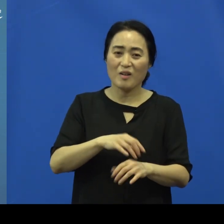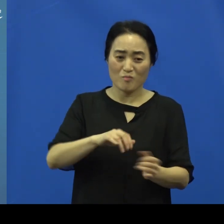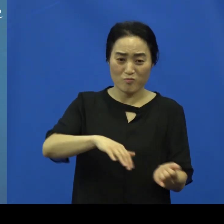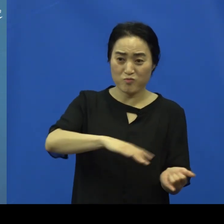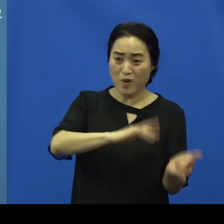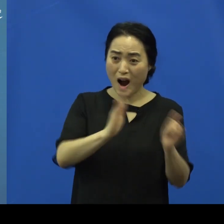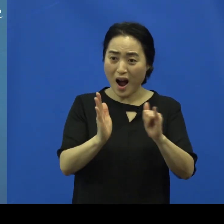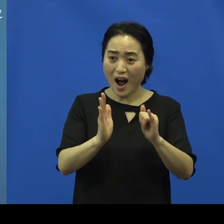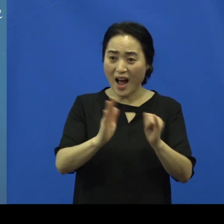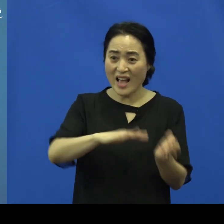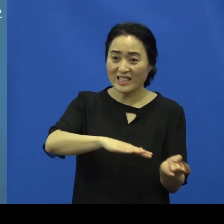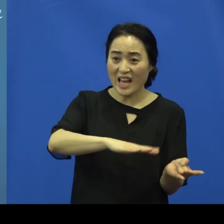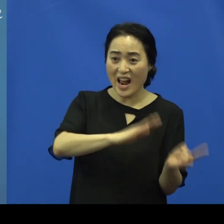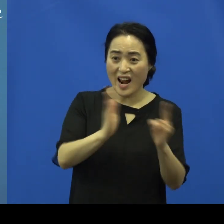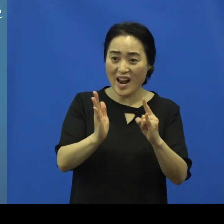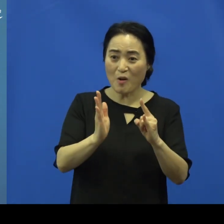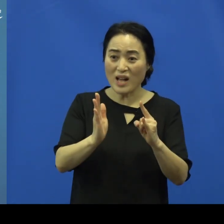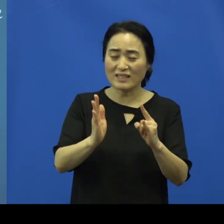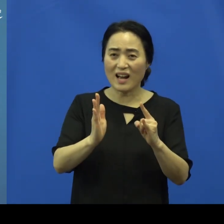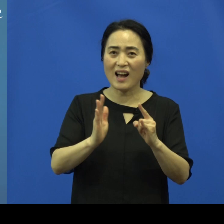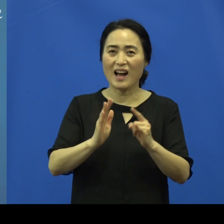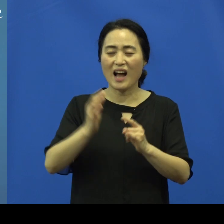불가능해 보여. 아무리 봐도 불가능해 보여.